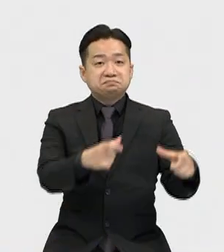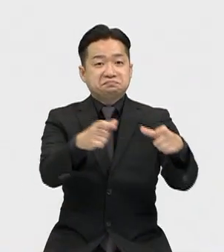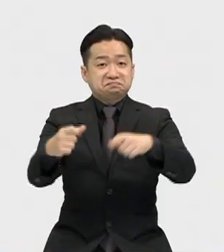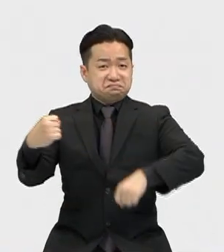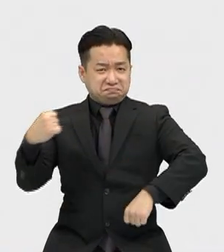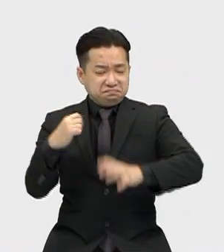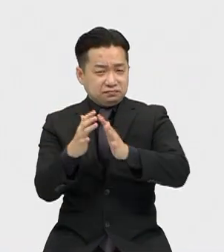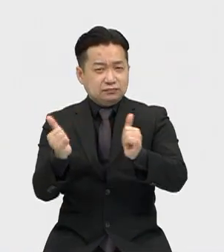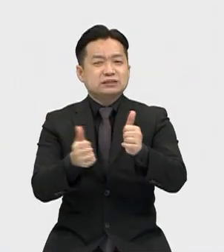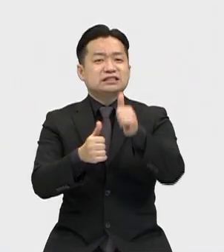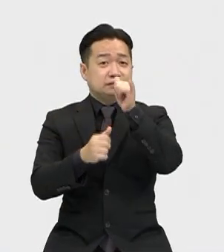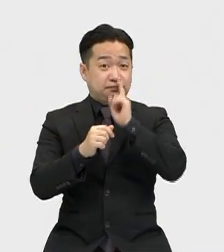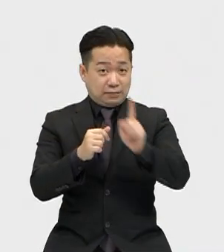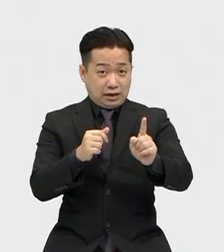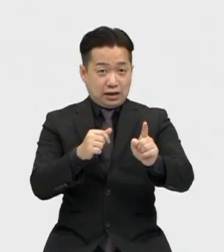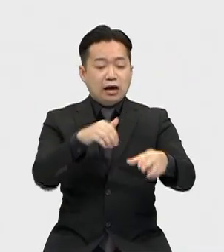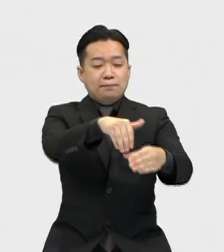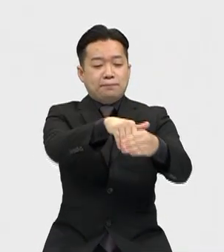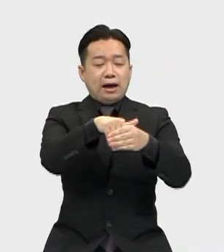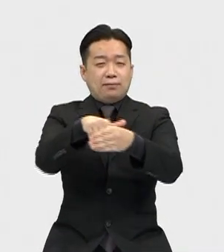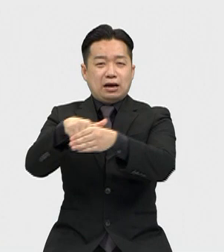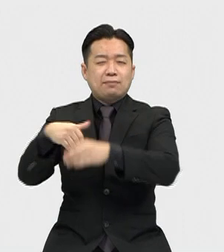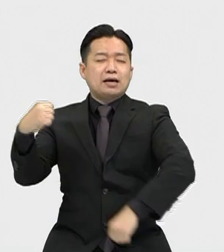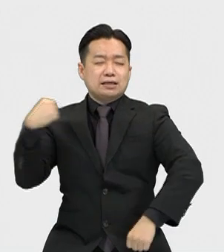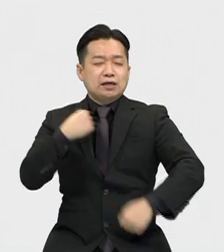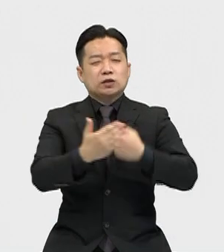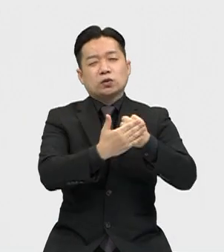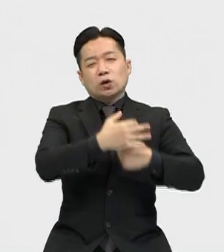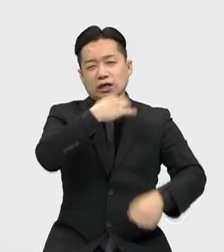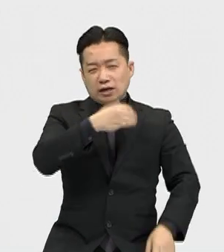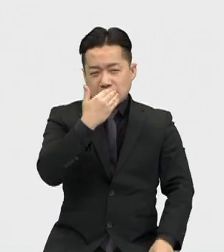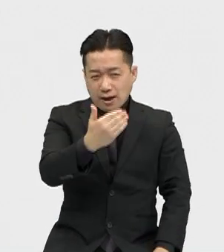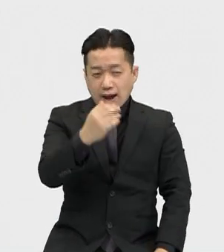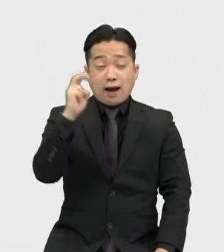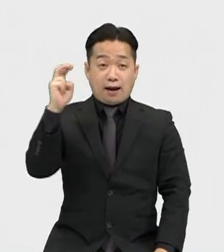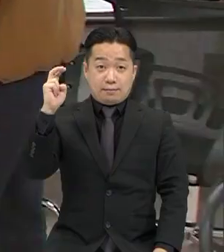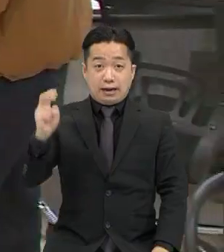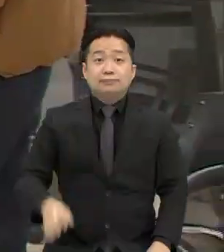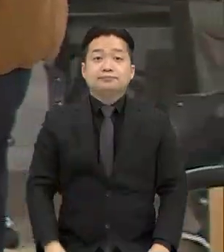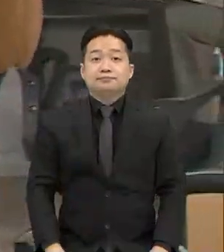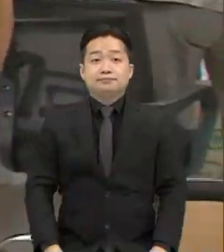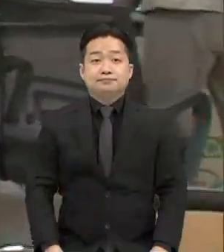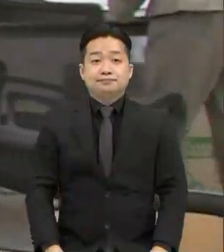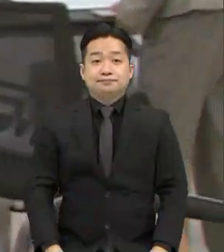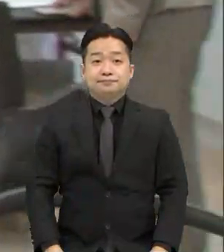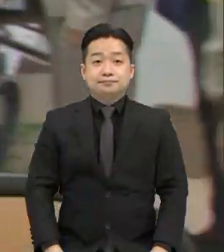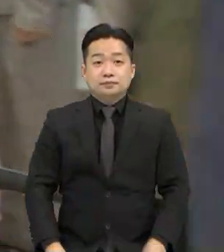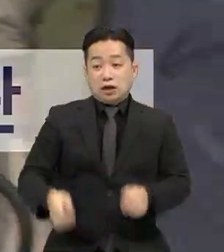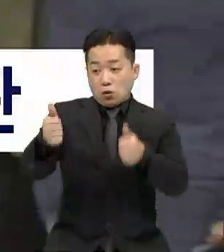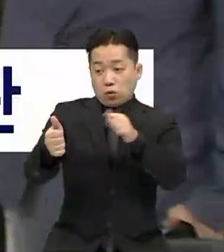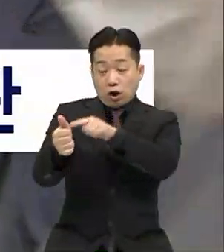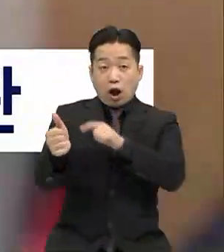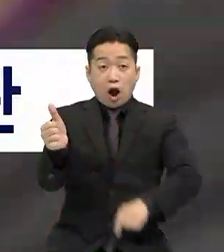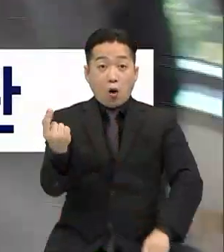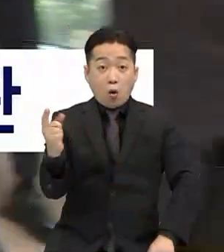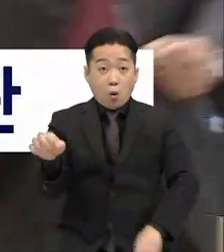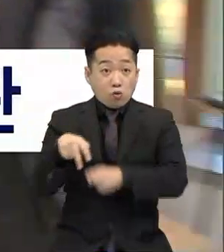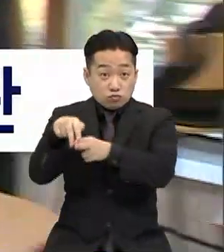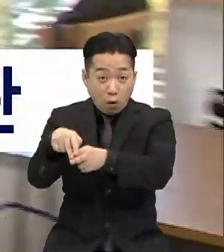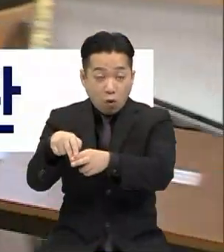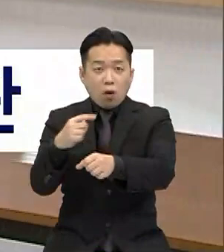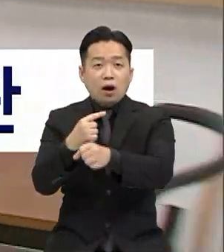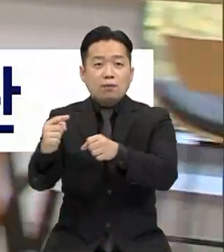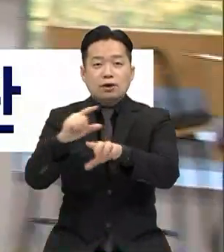있는 분들이라며 당원 표심을 가져오는 데 큰 도움이 될 것이라고 설명했습니다. 경쟁자인 홍준표 후보는